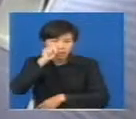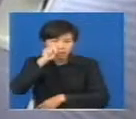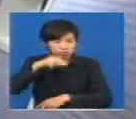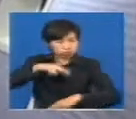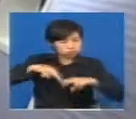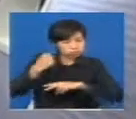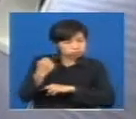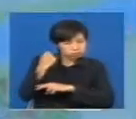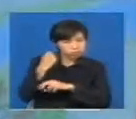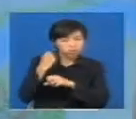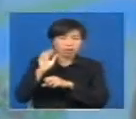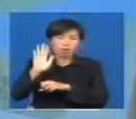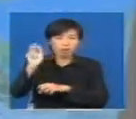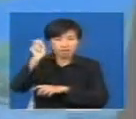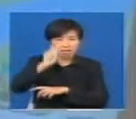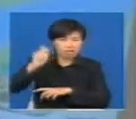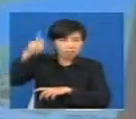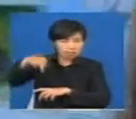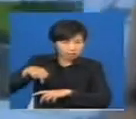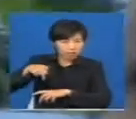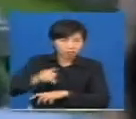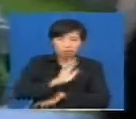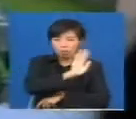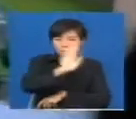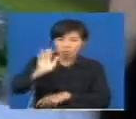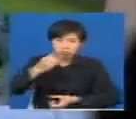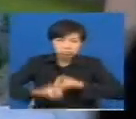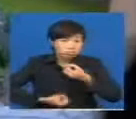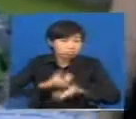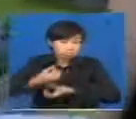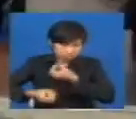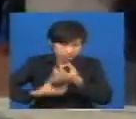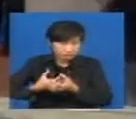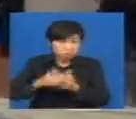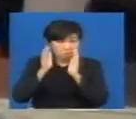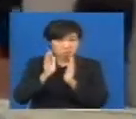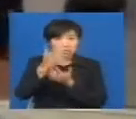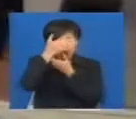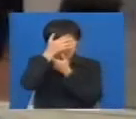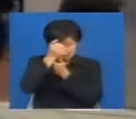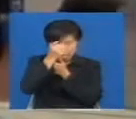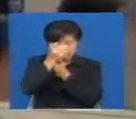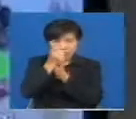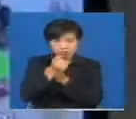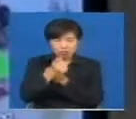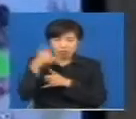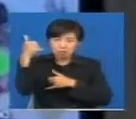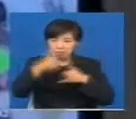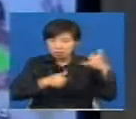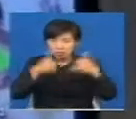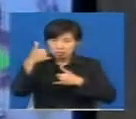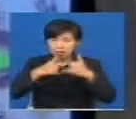น้ำของภูมิภาคเอเชียแปซิฟิกที่ได้รับการตอบรับเข้าร่วมจากกลุ่มผู้ที่สนใจในหลากหลายสาขาอา